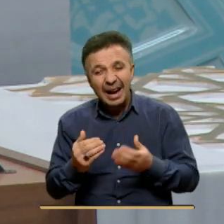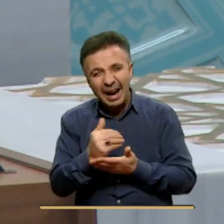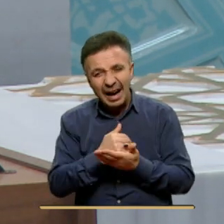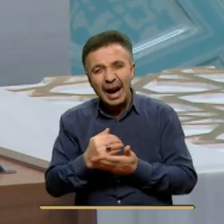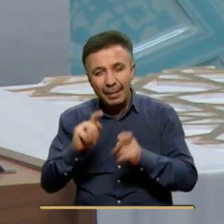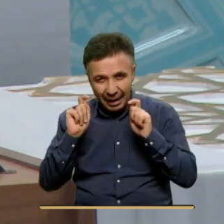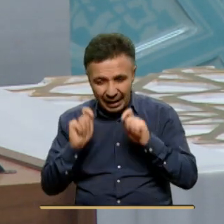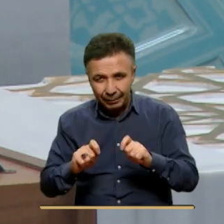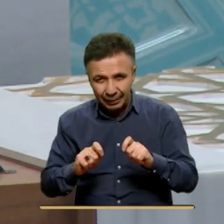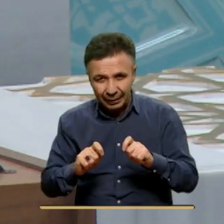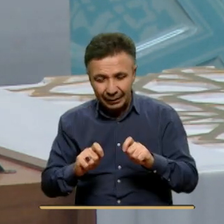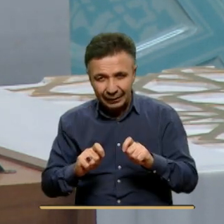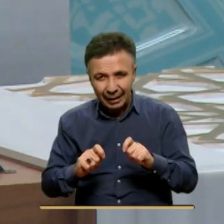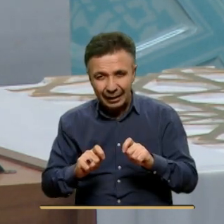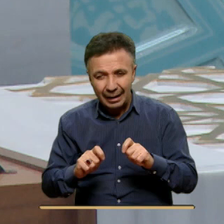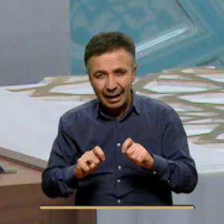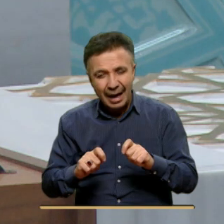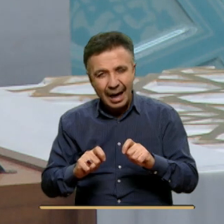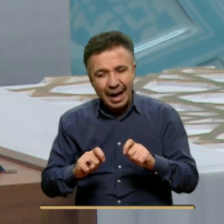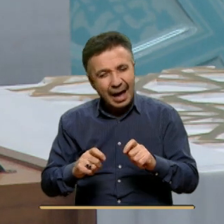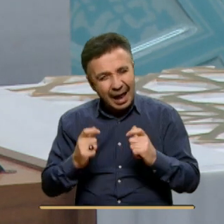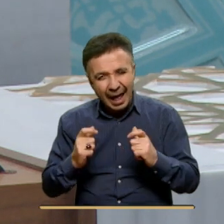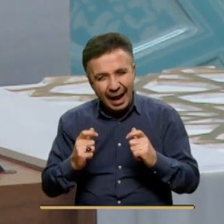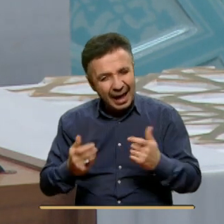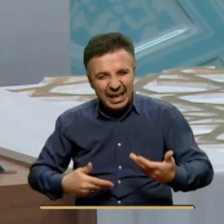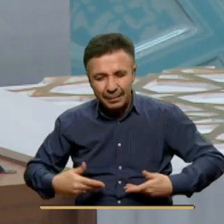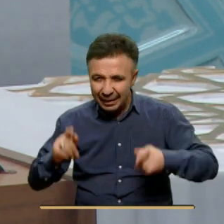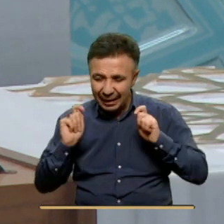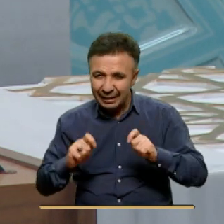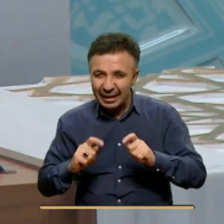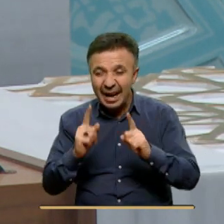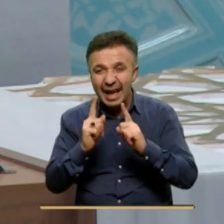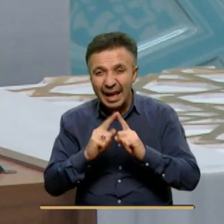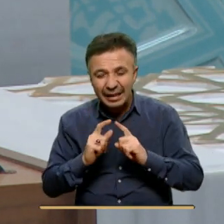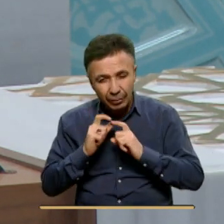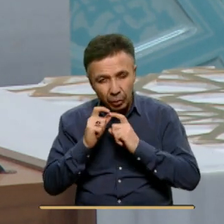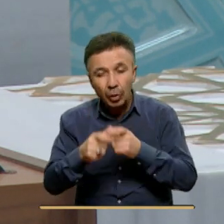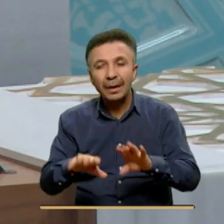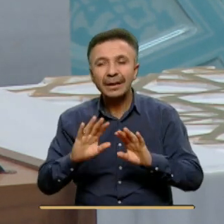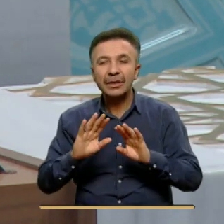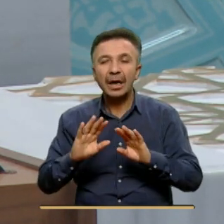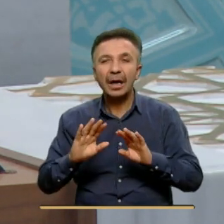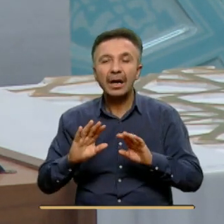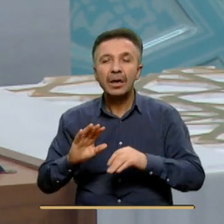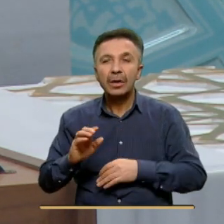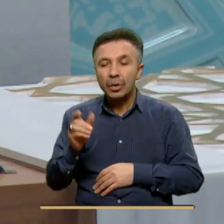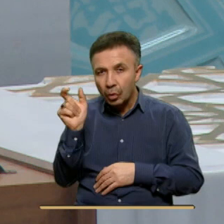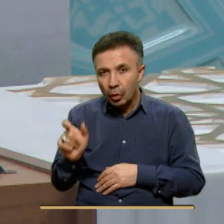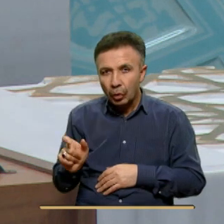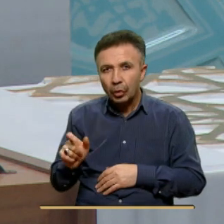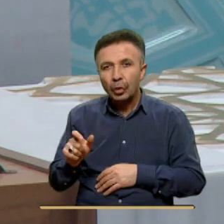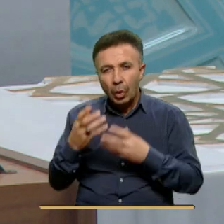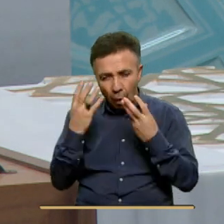hesaba çekilmedikçe kul bulunduğu yerden bir adım atamaz